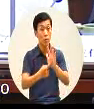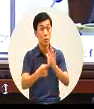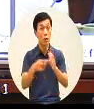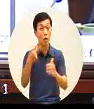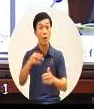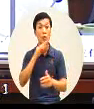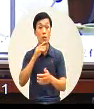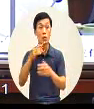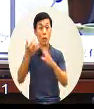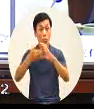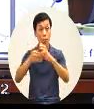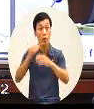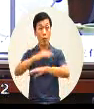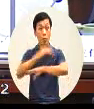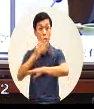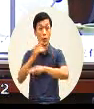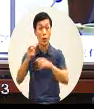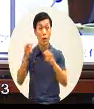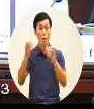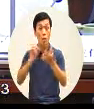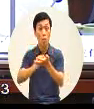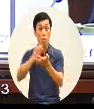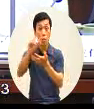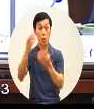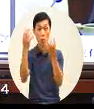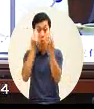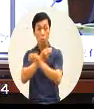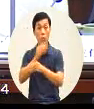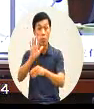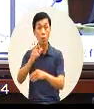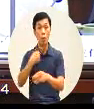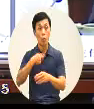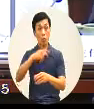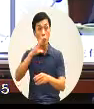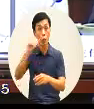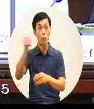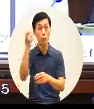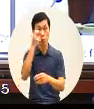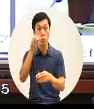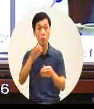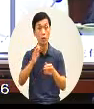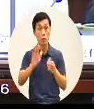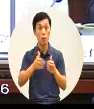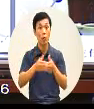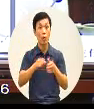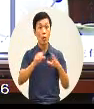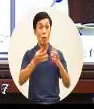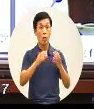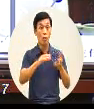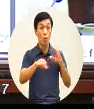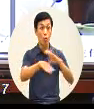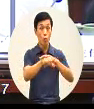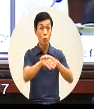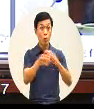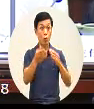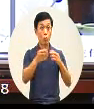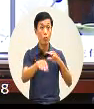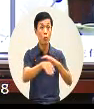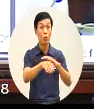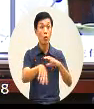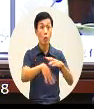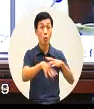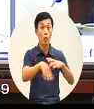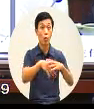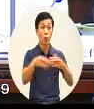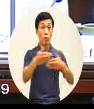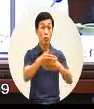说媒体报道上面的出入，我想我回去再查一下。那容积银行曾经在立法院有立委提出这个质疑的时